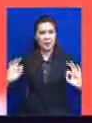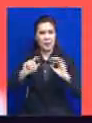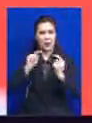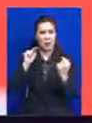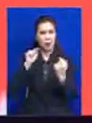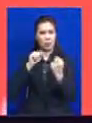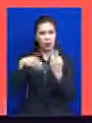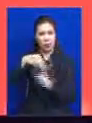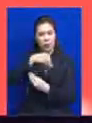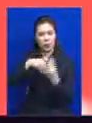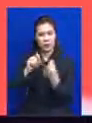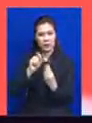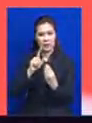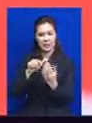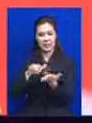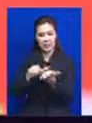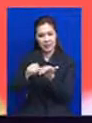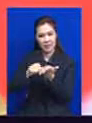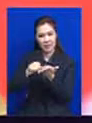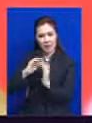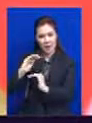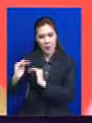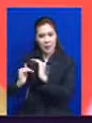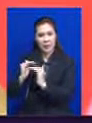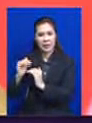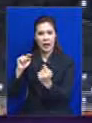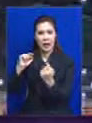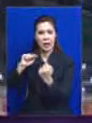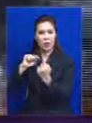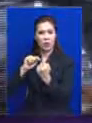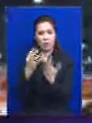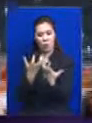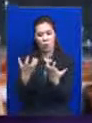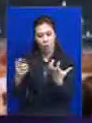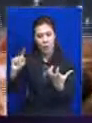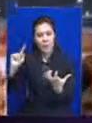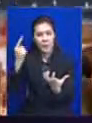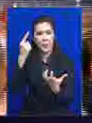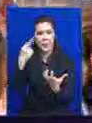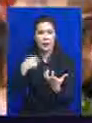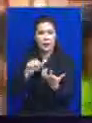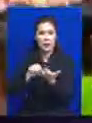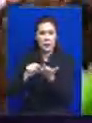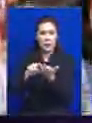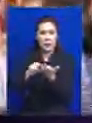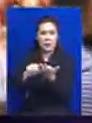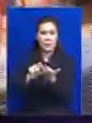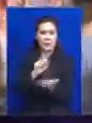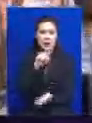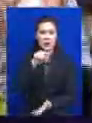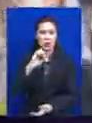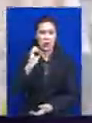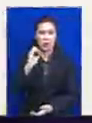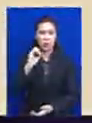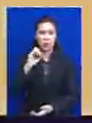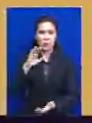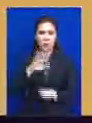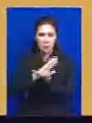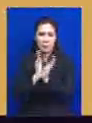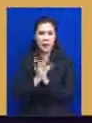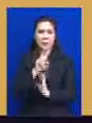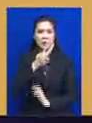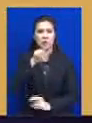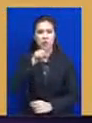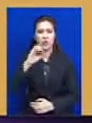ดับฐานรากของประเทศโดยเฉพาะอย่างยิ่งในเรื่องการพัฒนาโอท็อปยุคใหม่เพื่อเปลี่ยนจากโอท็อป 1.0 มาเป็นโอท็อป 2.0